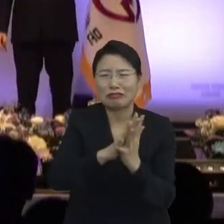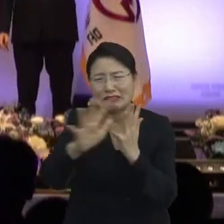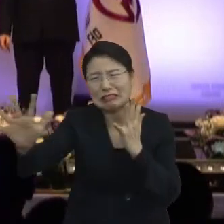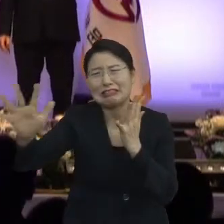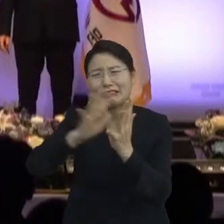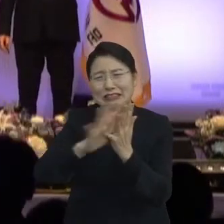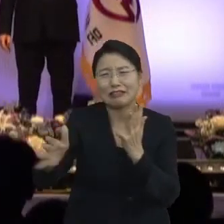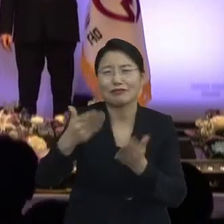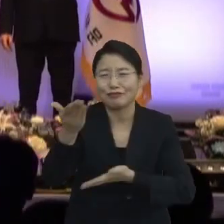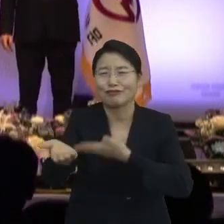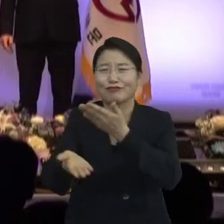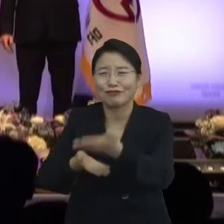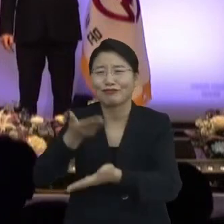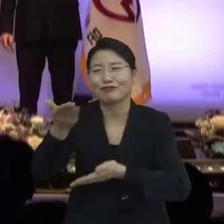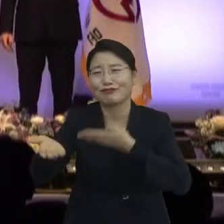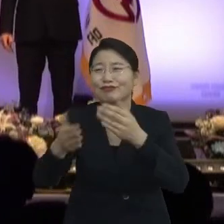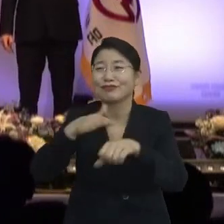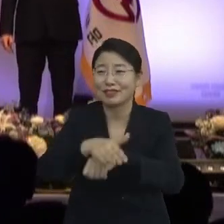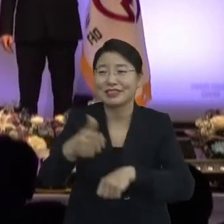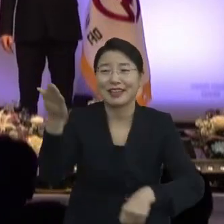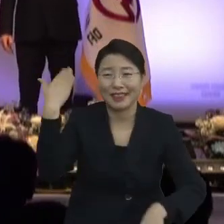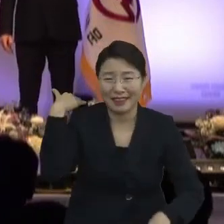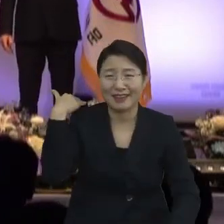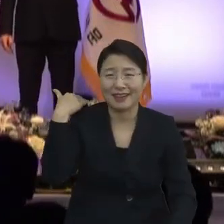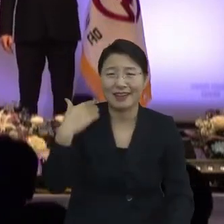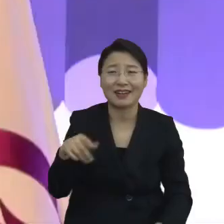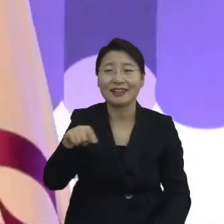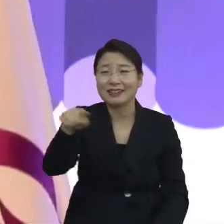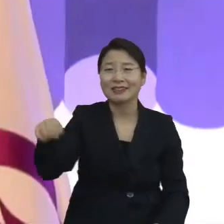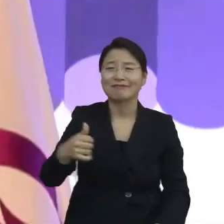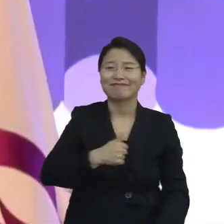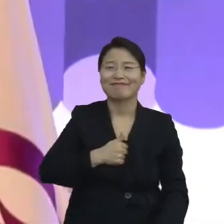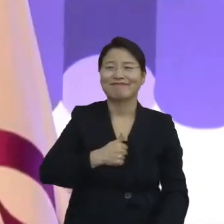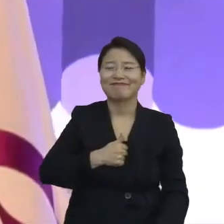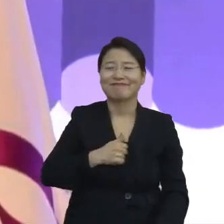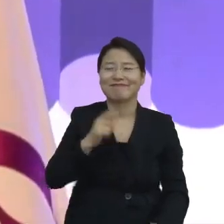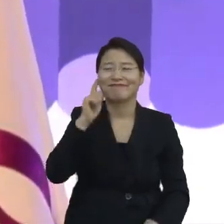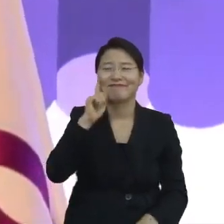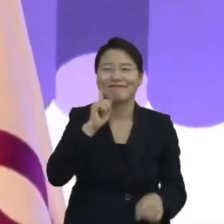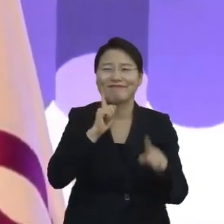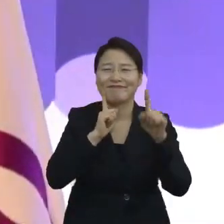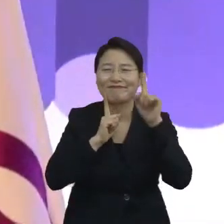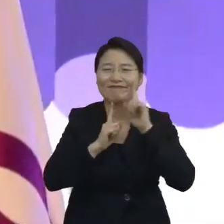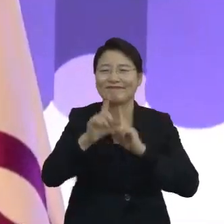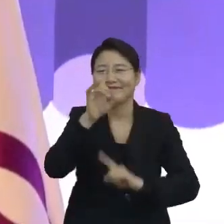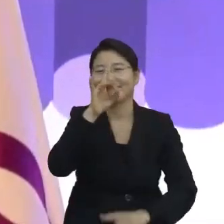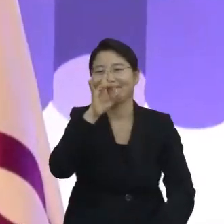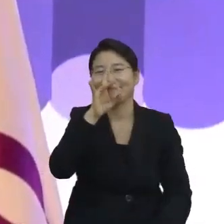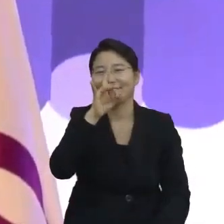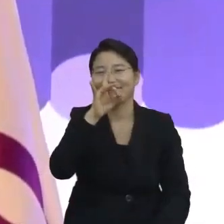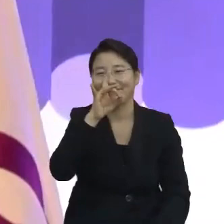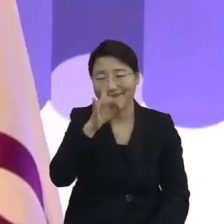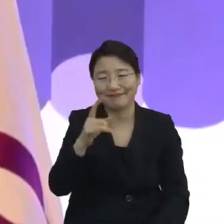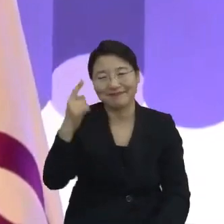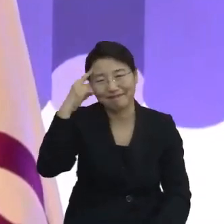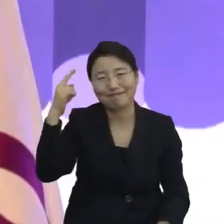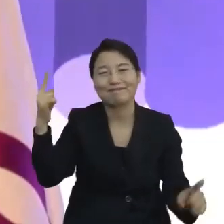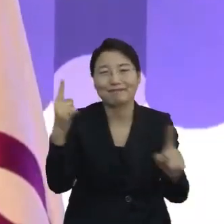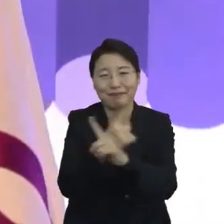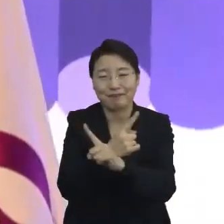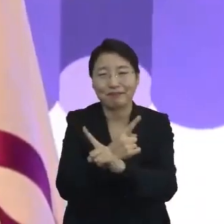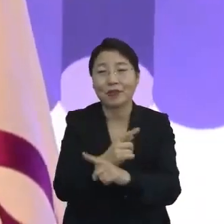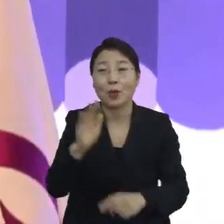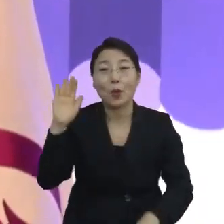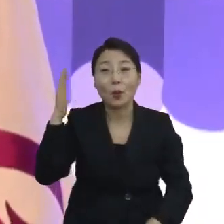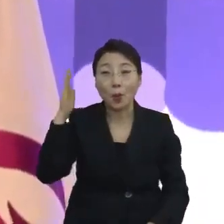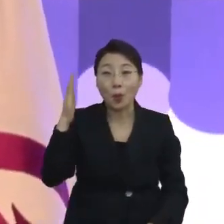추우나 그렇게 나눠드렸잖아요. 그러니까 이분들의 자존감을 생각해야 된다. 이렇게 생각을 좀 바꿨습니다.